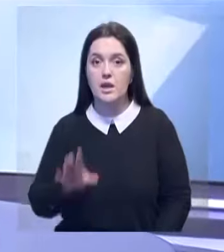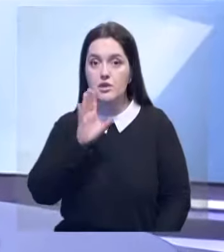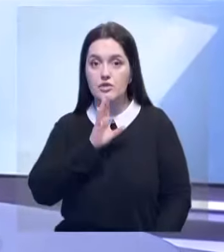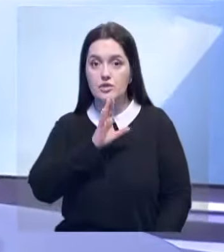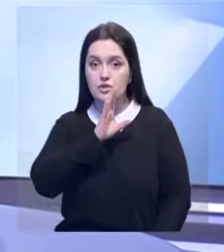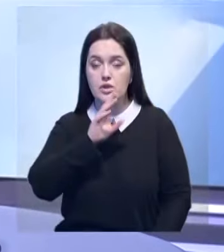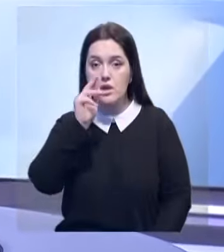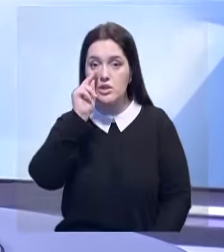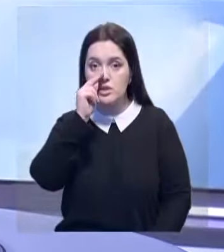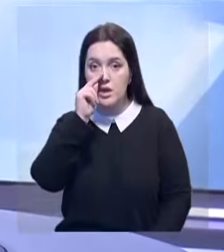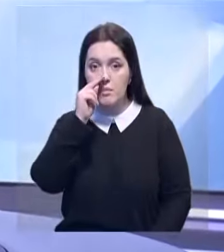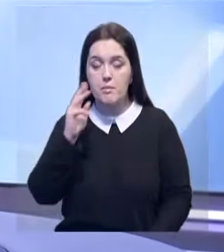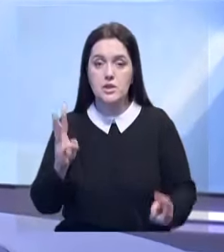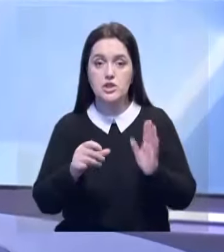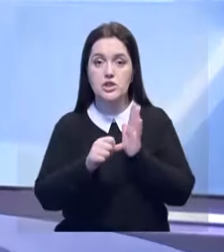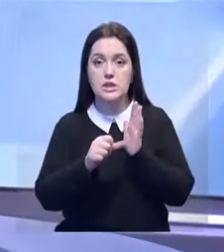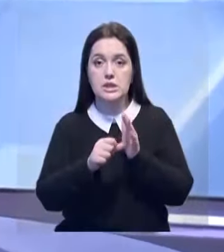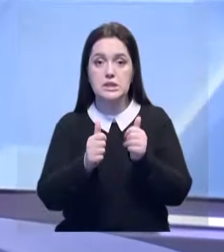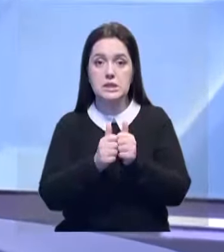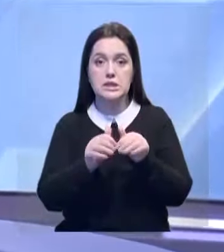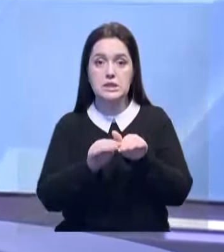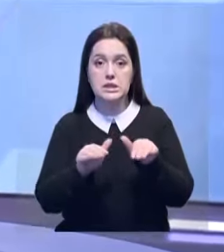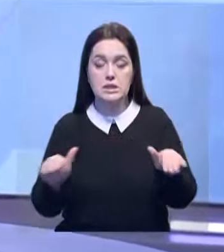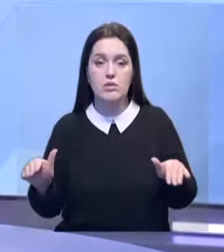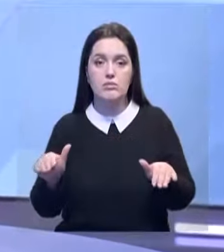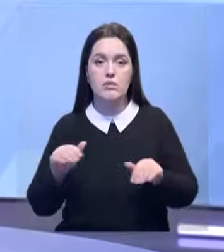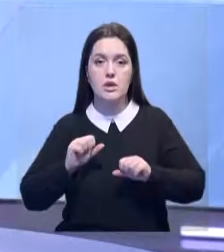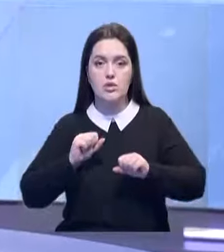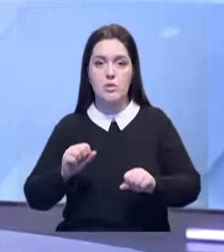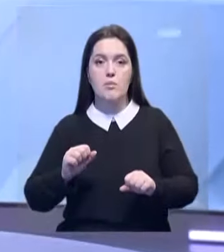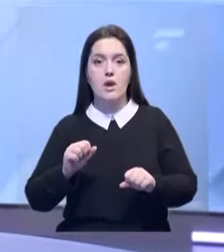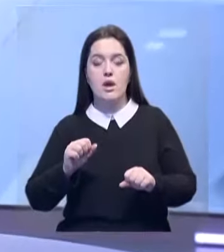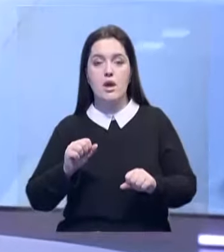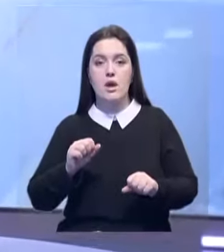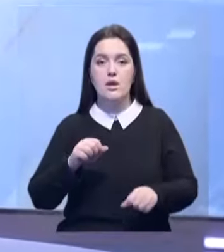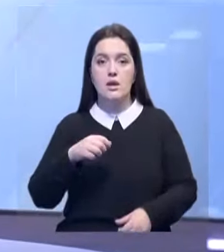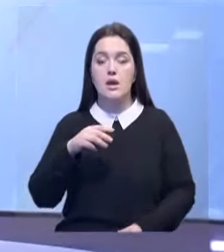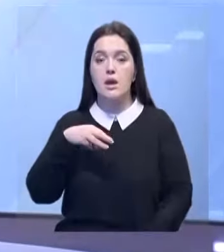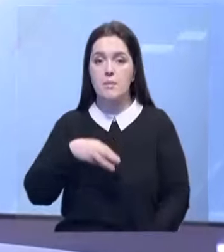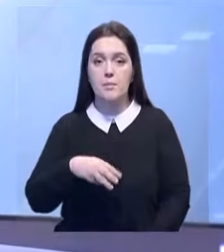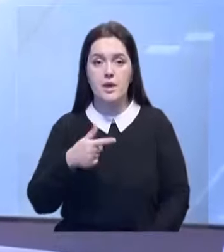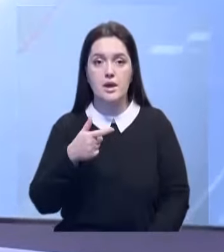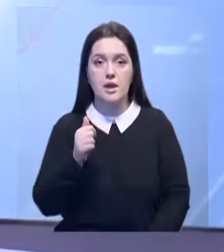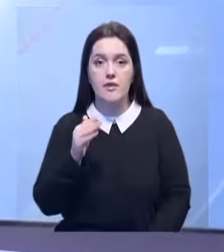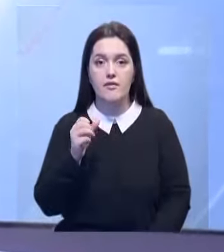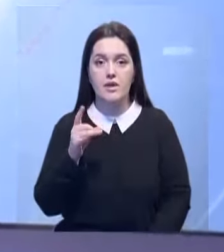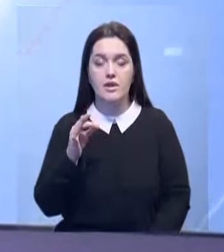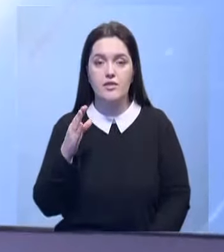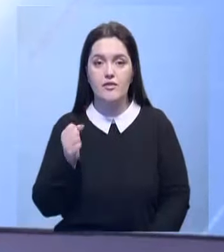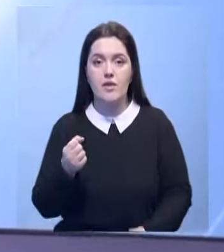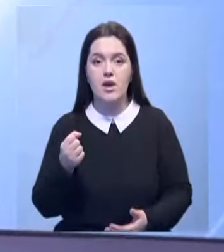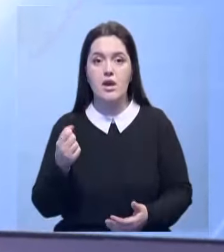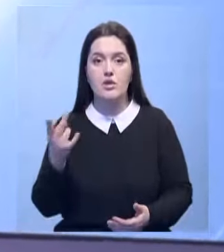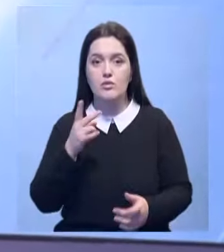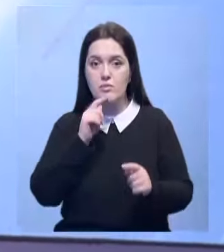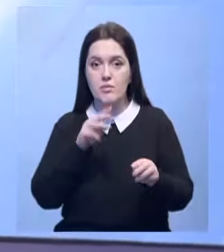Женщину из Шымкента, которая спасла из пожара шестерых соседских детей, считают героем. За мужество и отвагу Марину Гафарову рекомендовали